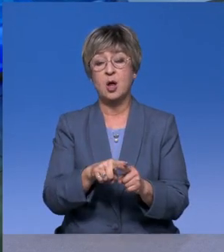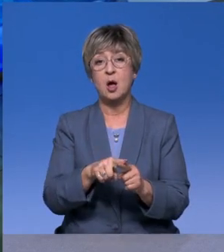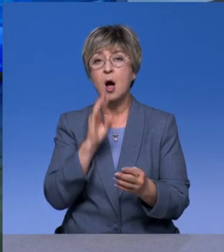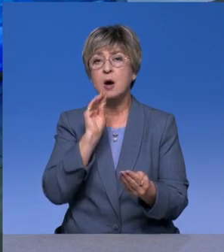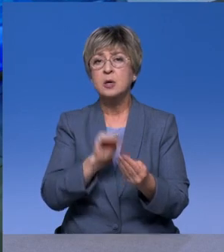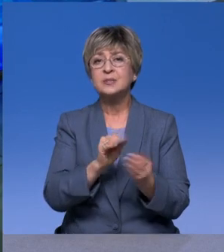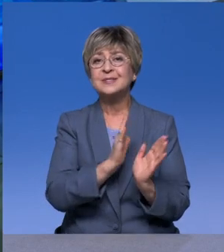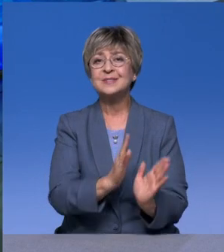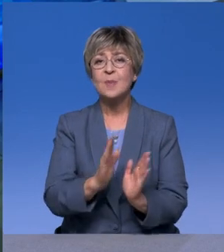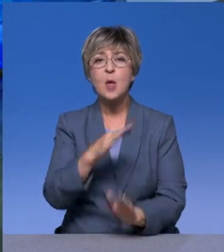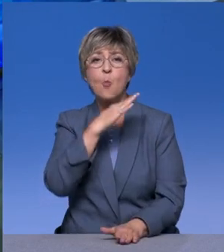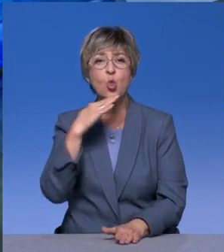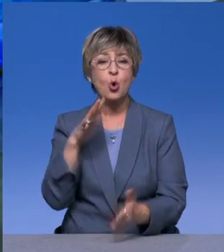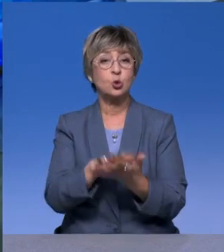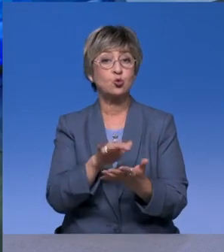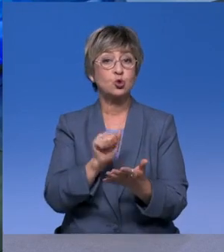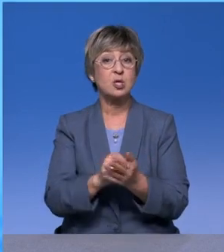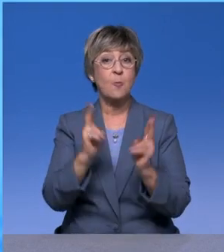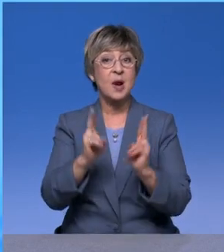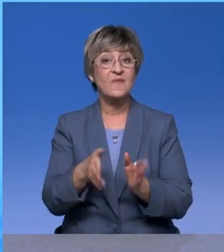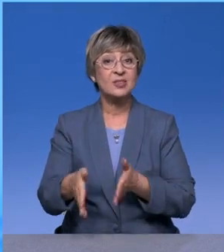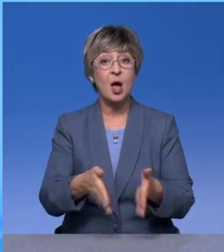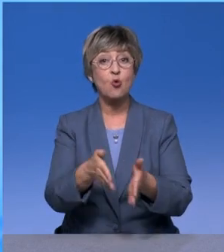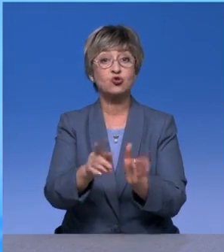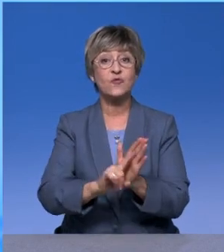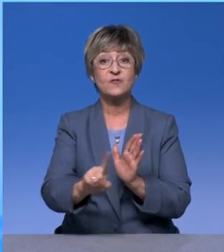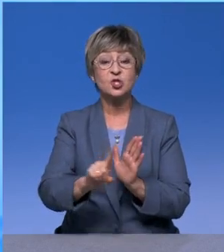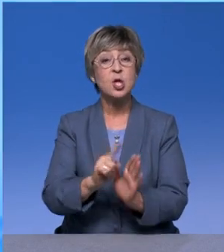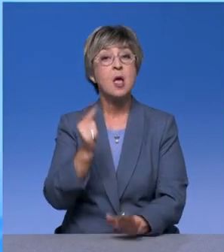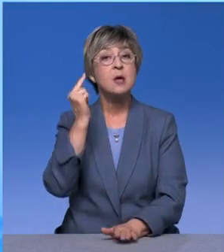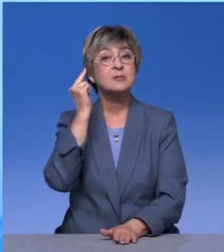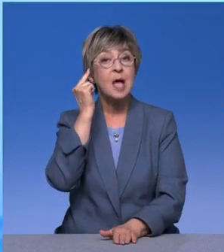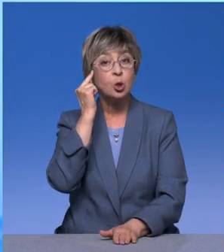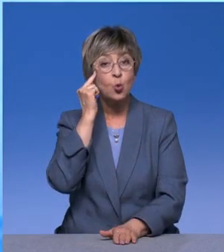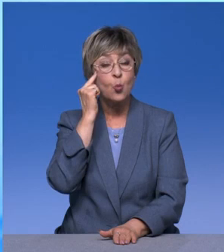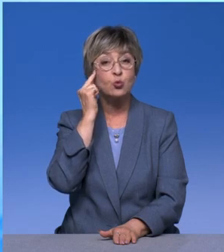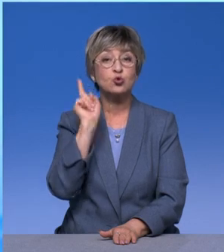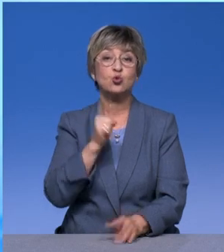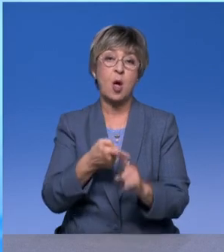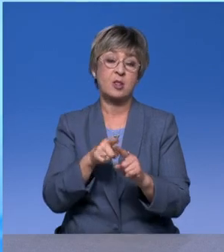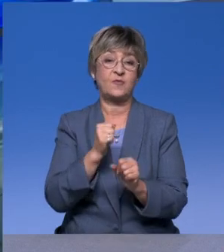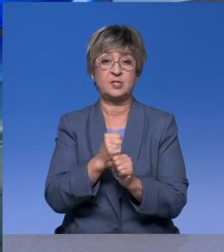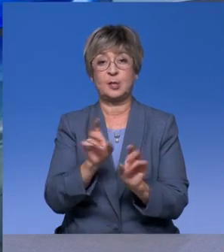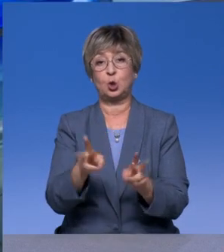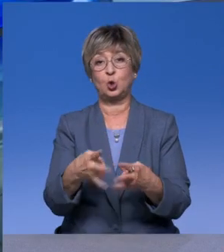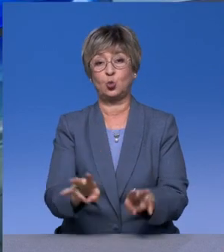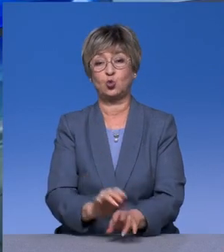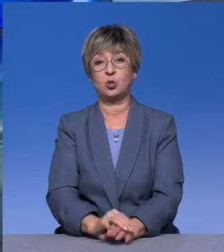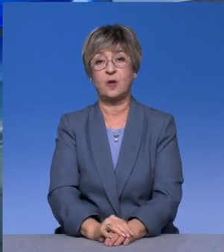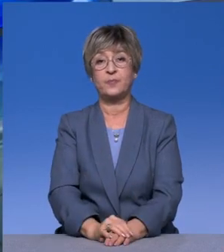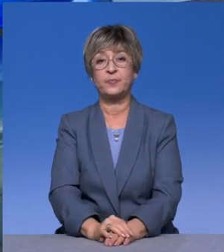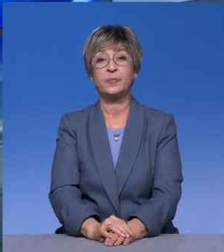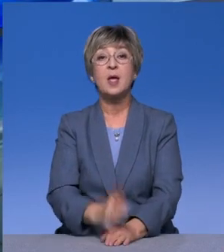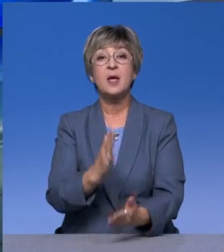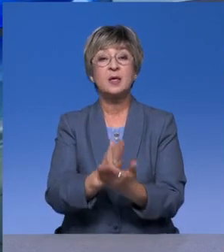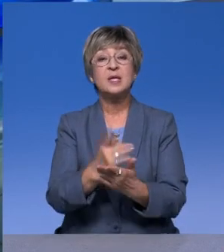систематически и много нарушают правила дорожного движения, задумаются, что это делать не нужно. Да, вот несколько сообщений,